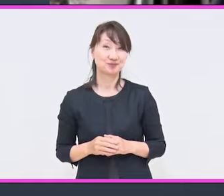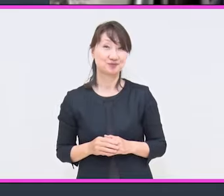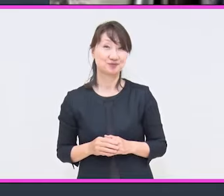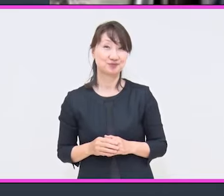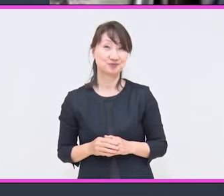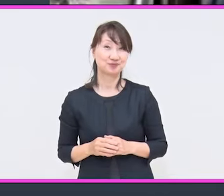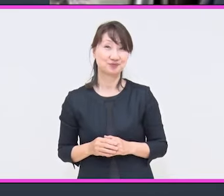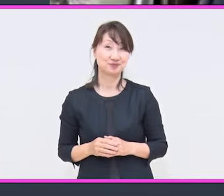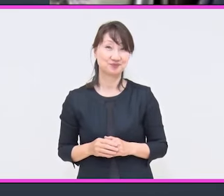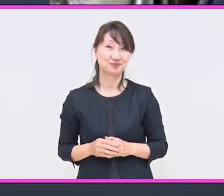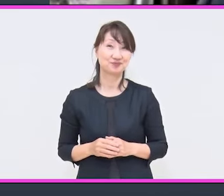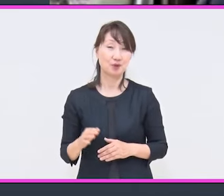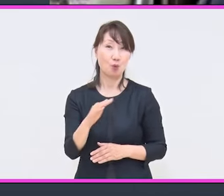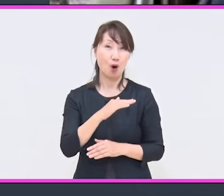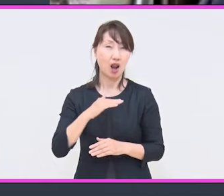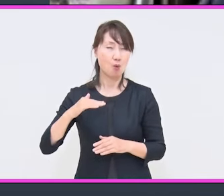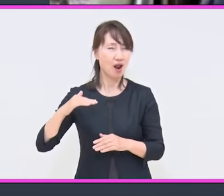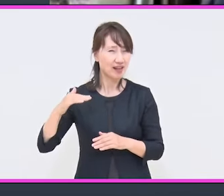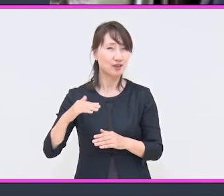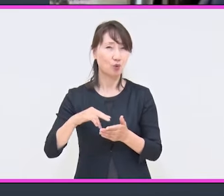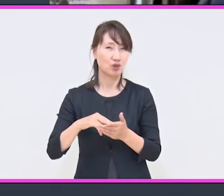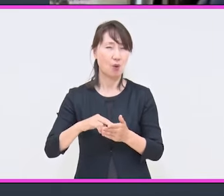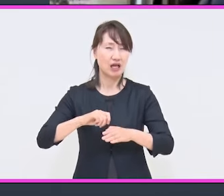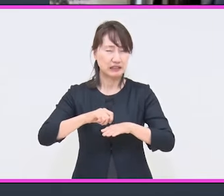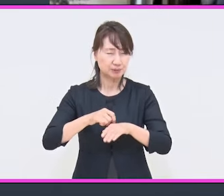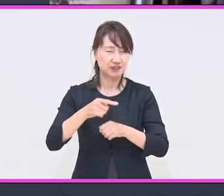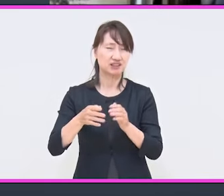Well, I think we've all had a tough year and、